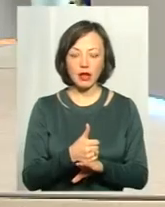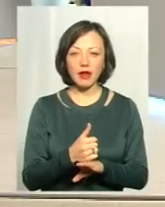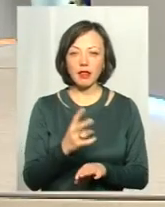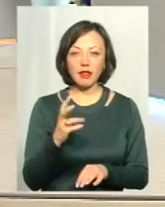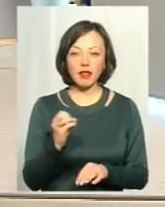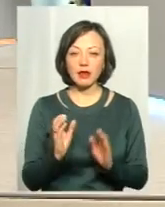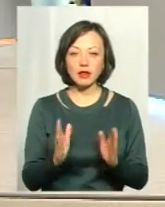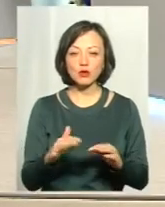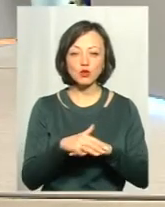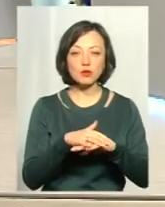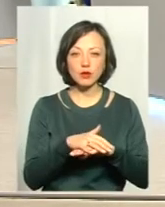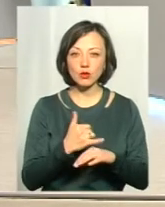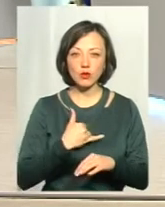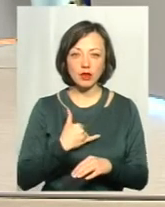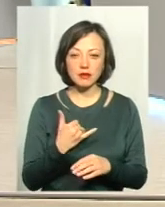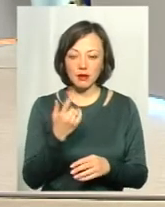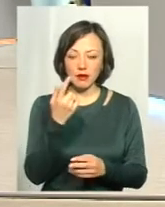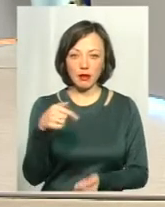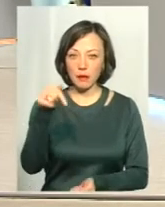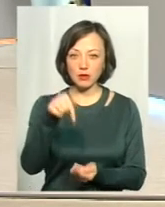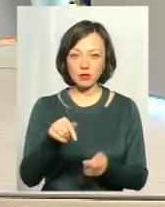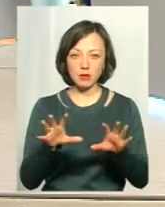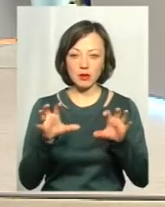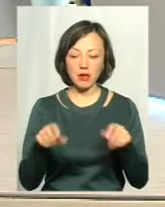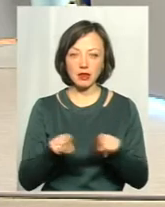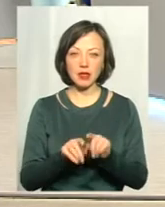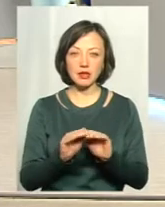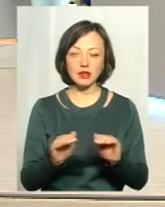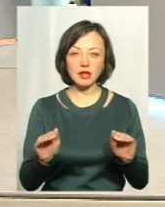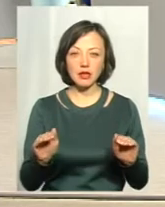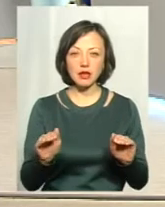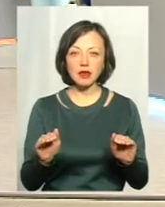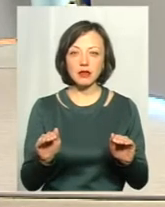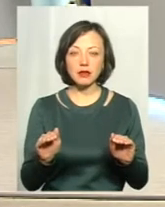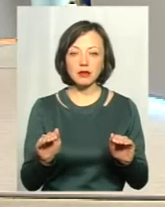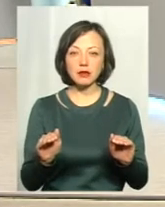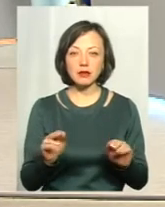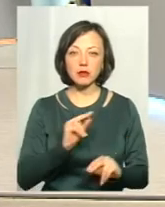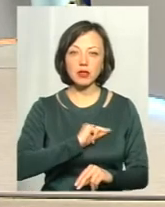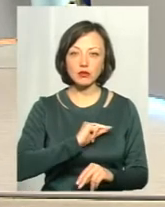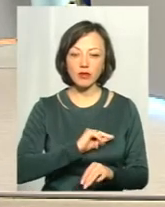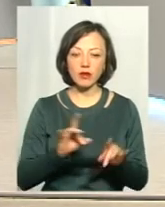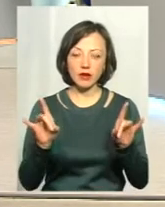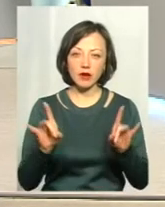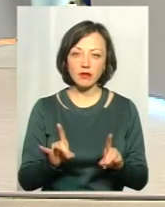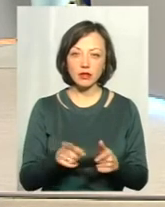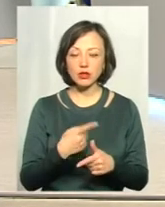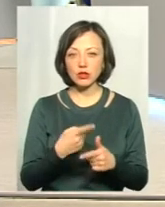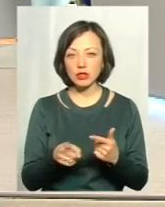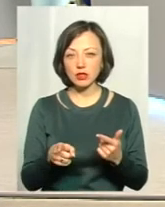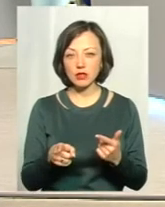тільки, ще суспільство у нас не пристосоване сприймати таких дітей, ну, щоб вони, от, наприклад, працювали в кафе, чи там,